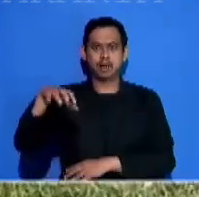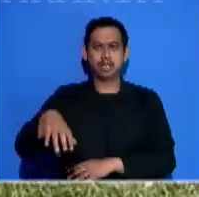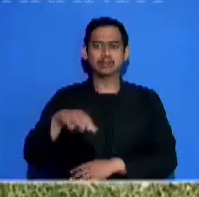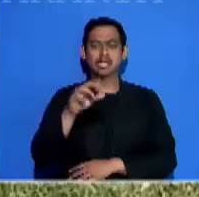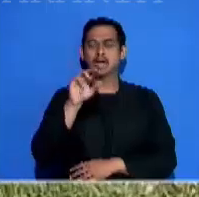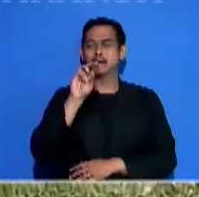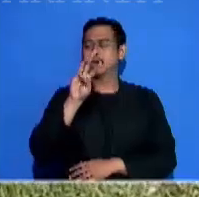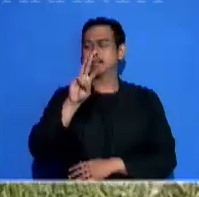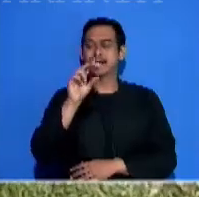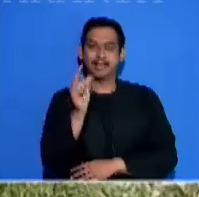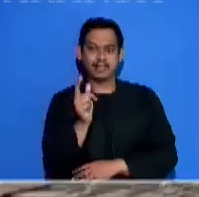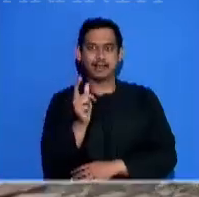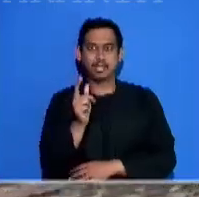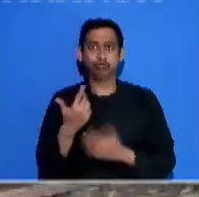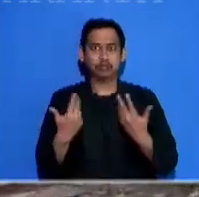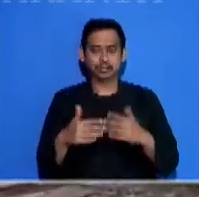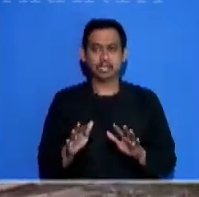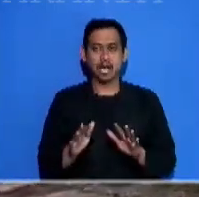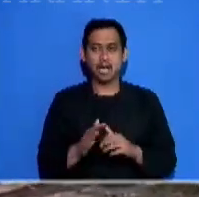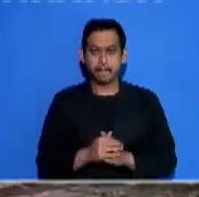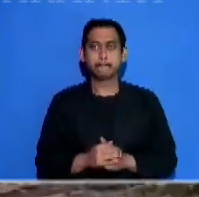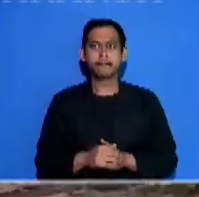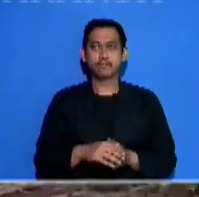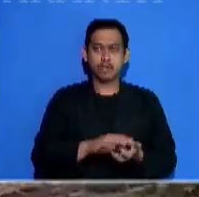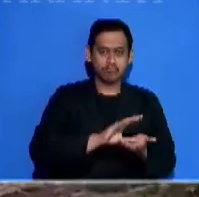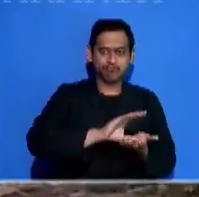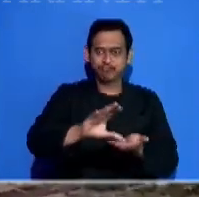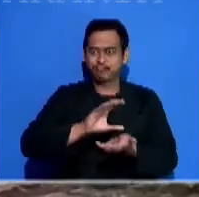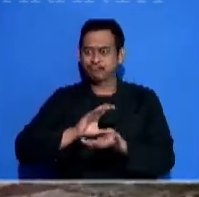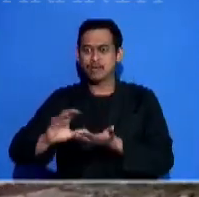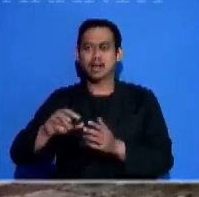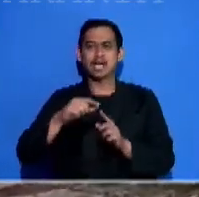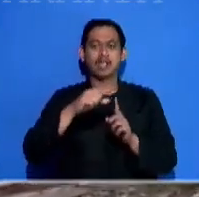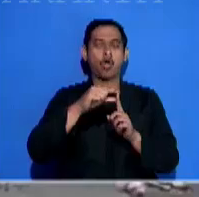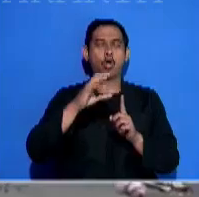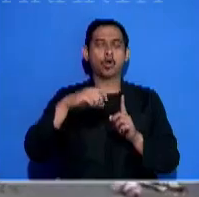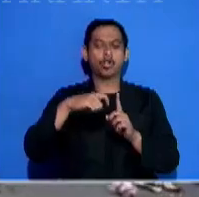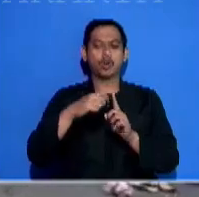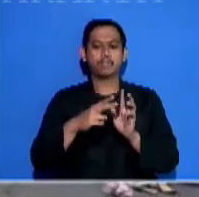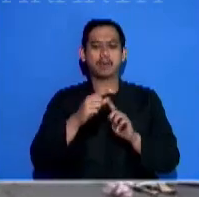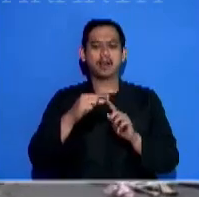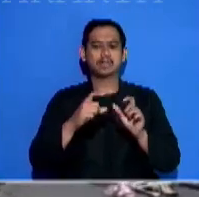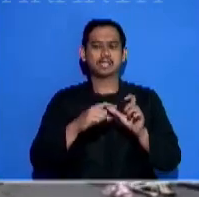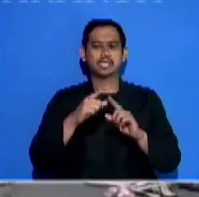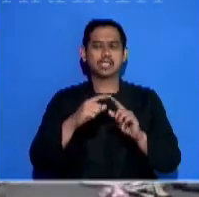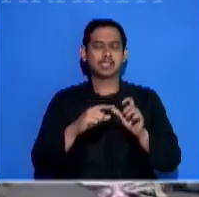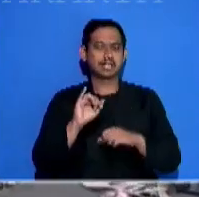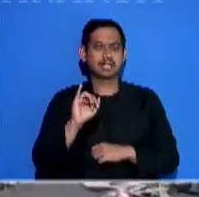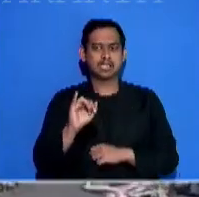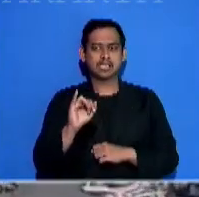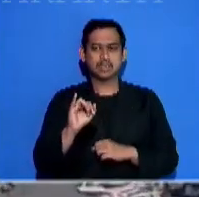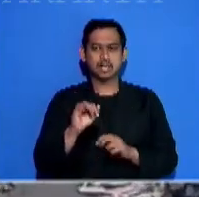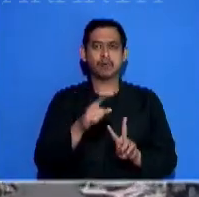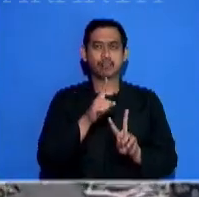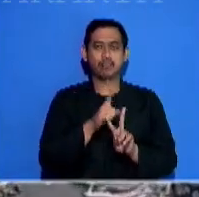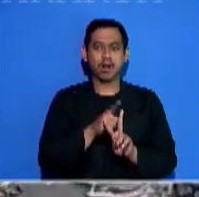Miri selain memberikan kompensasi terhadap warga Jagalan bangun Tapan Bantul kedua Pemerintah Daerah itu juga mensosialisasikan k